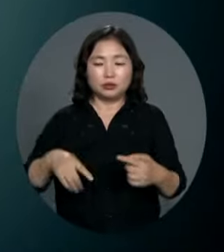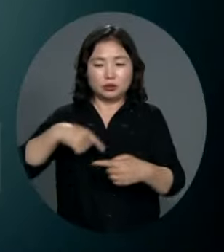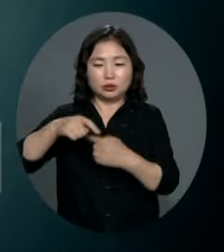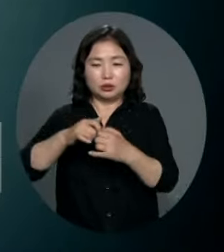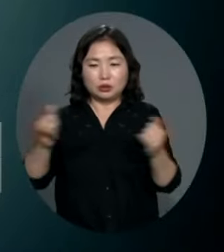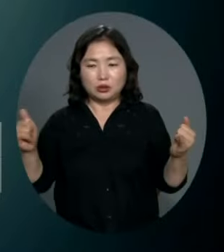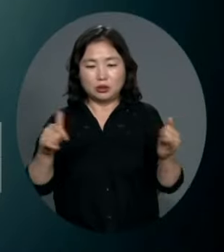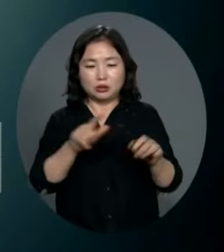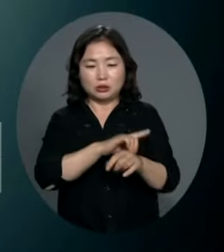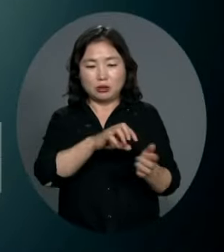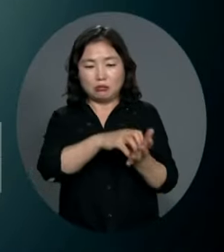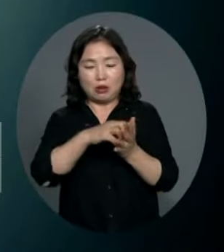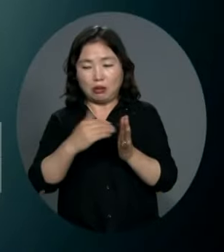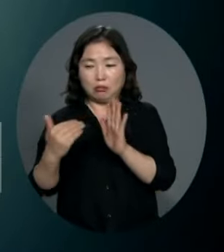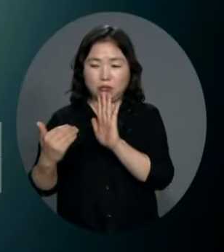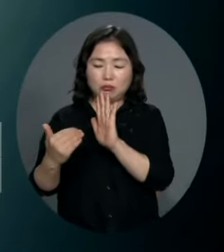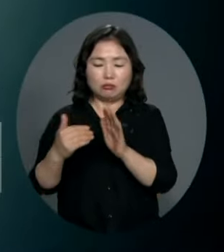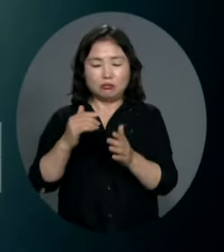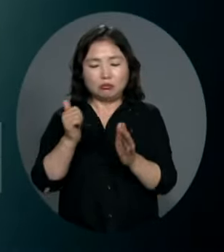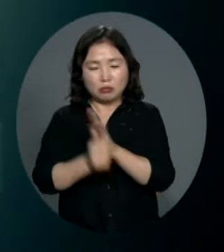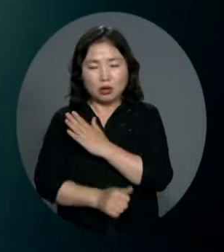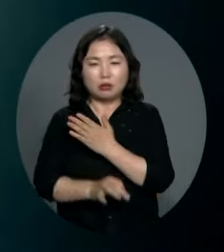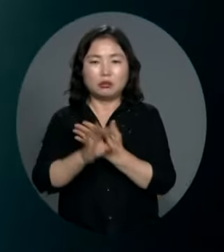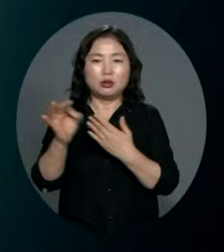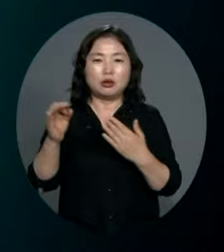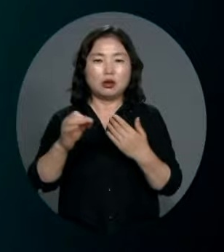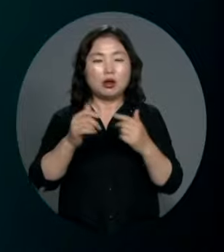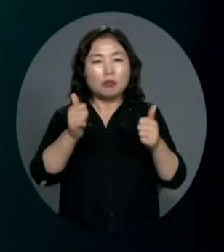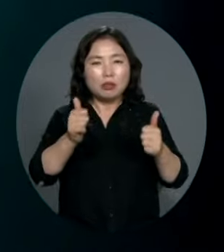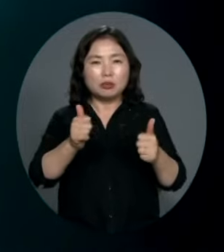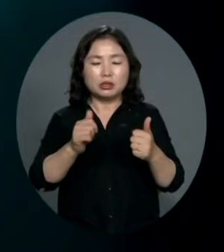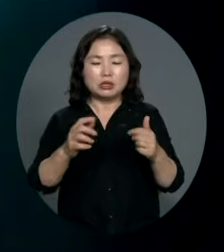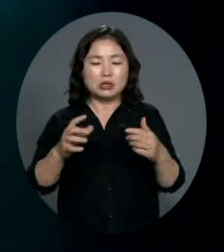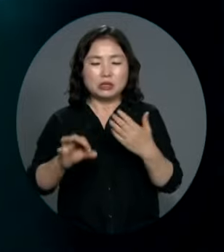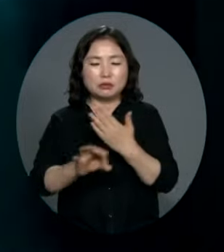경영진이 받아들이지 않을 경우 법원에 임시주총 소집을 위한